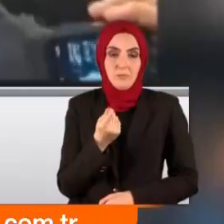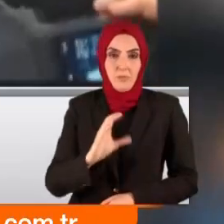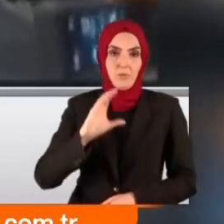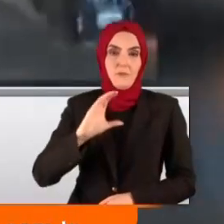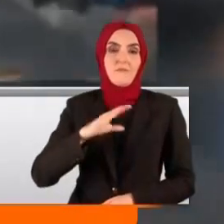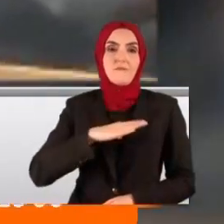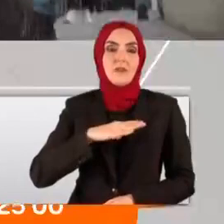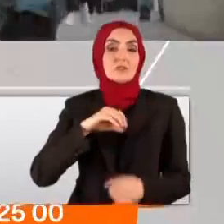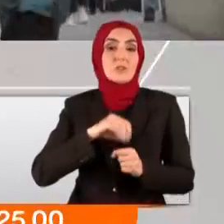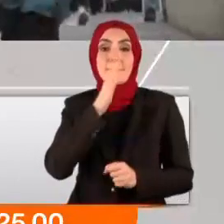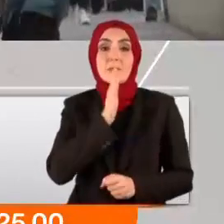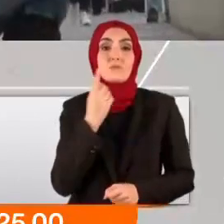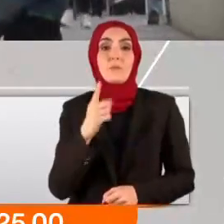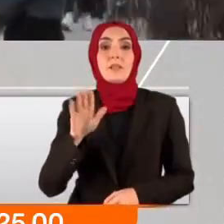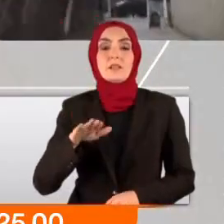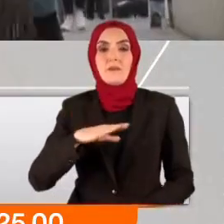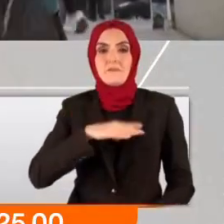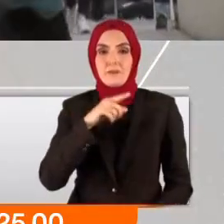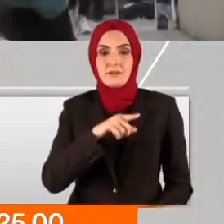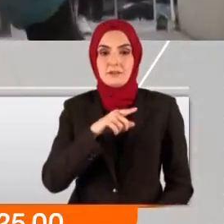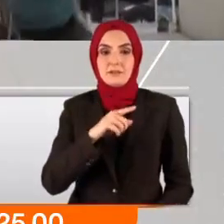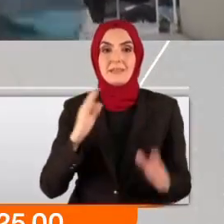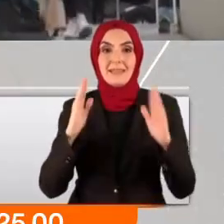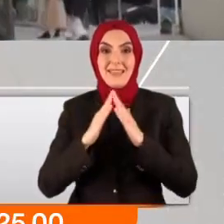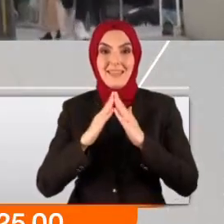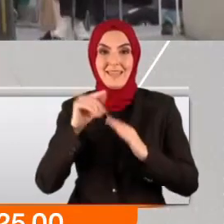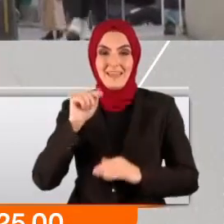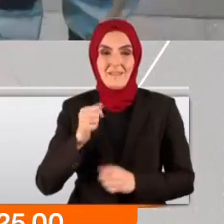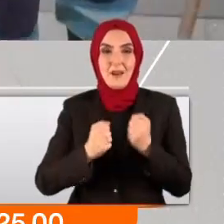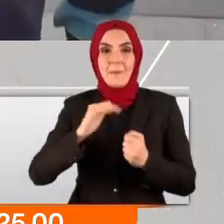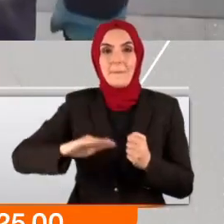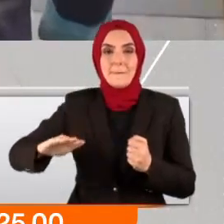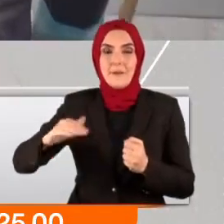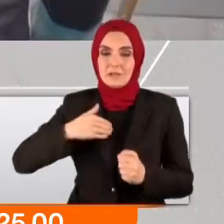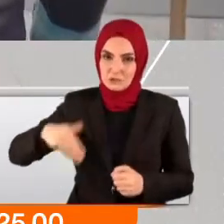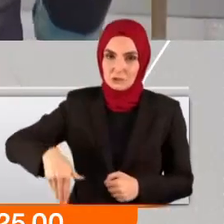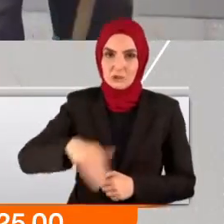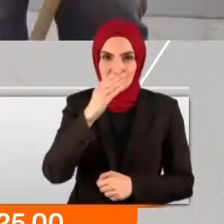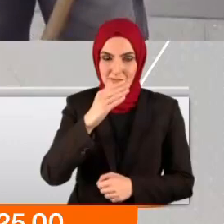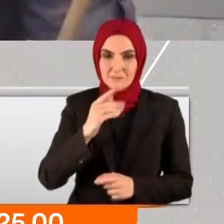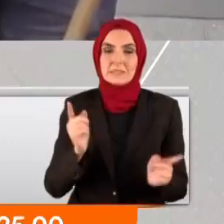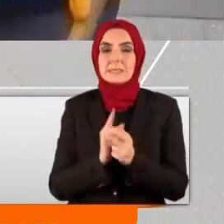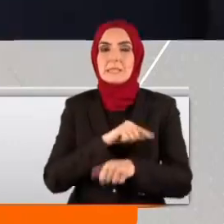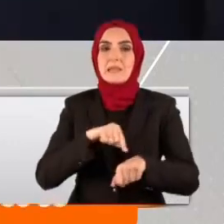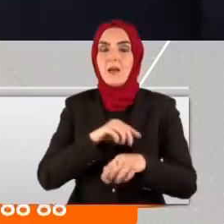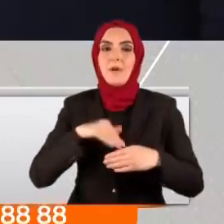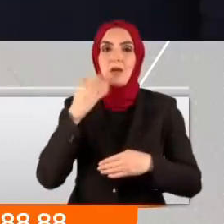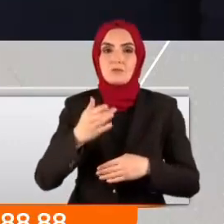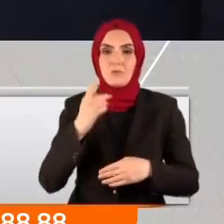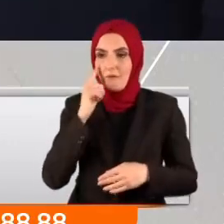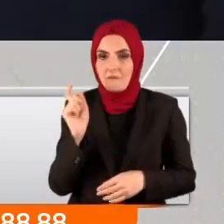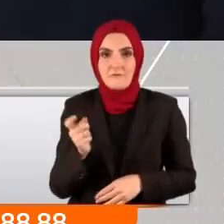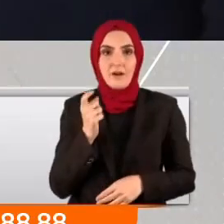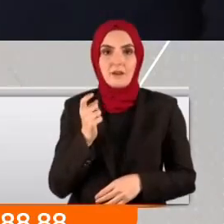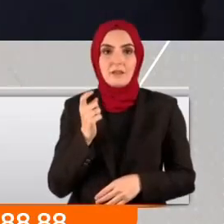500 bin lira vardı. Evimin otoparkından çıktım. Çıktıktan sonra kısa bir süre sonra fark ettim ama yeniden